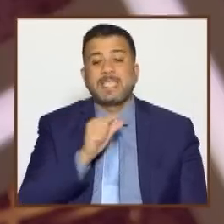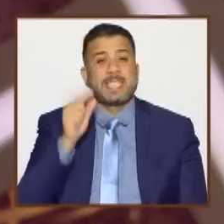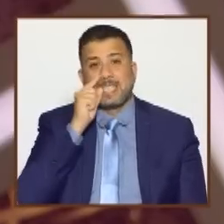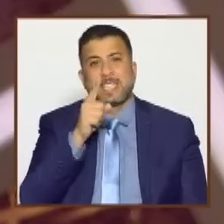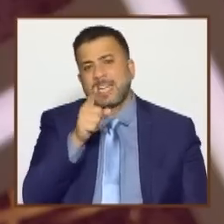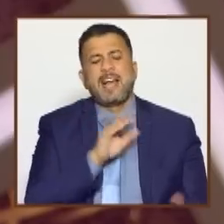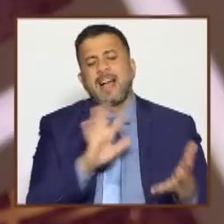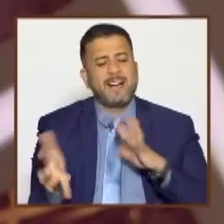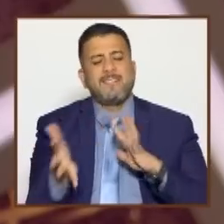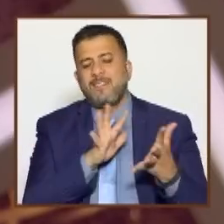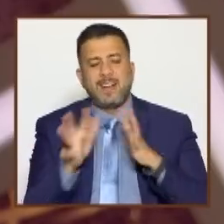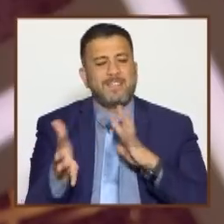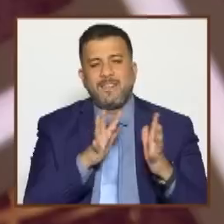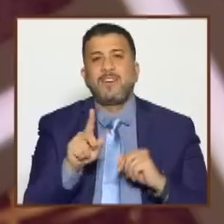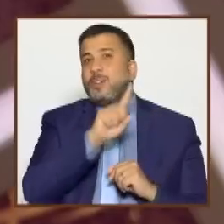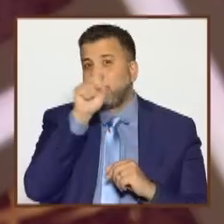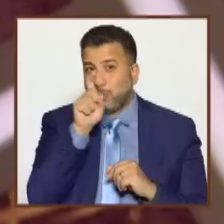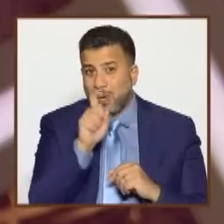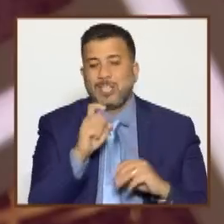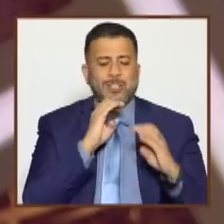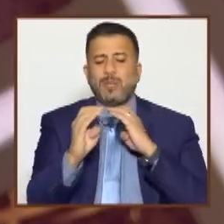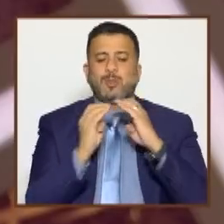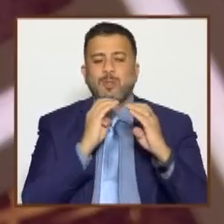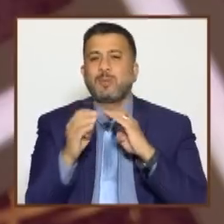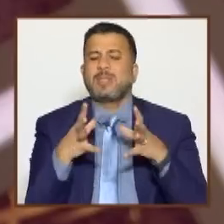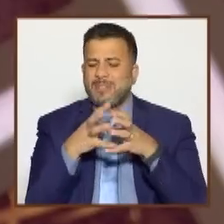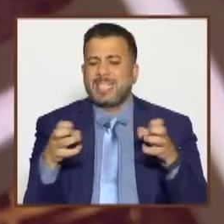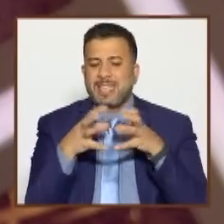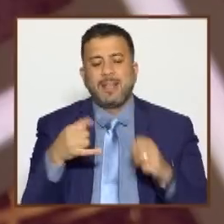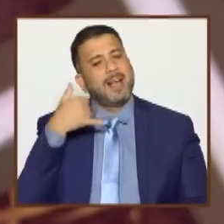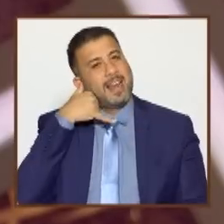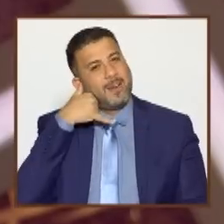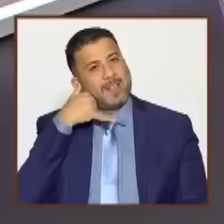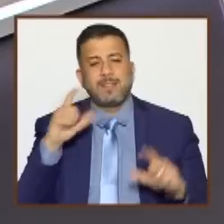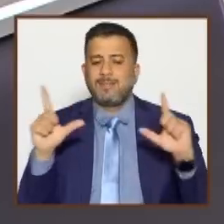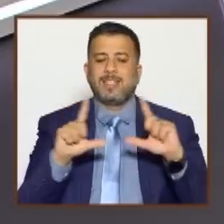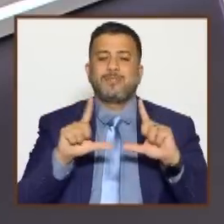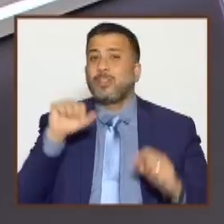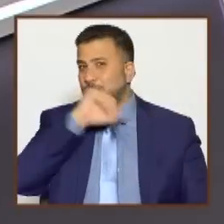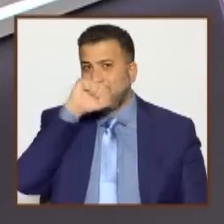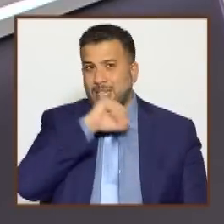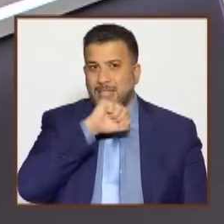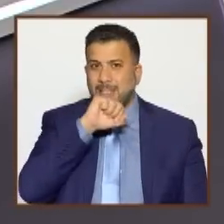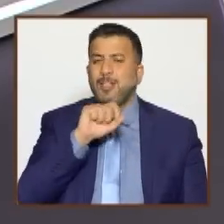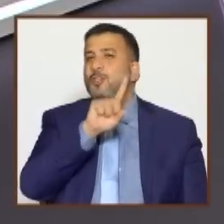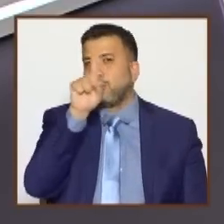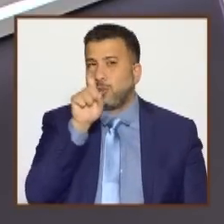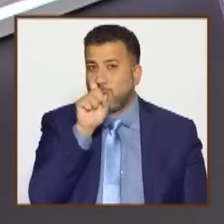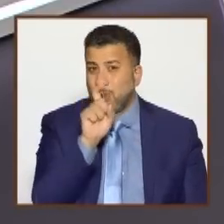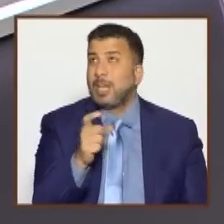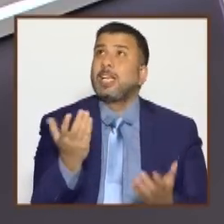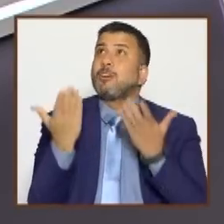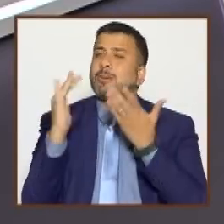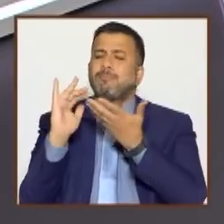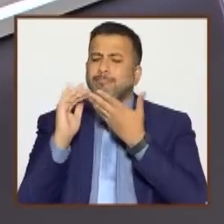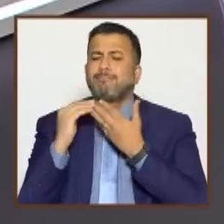المتجدد من برنامجكم الذي أجيب فيه على أسئلتكم واستفساراتكم على هواتف البرنامج. أسأل الله تعالى أن